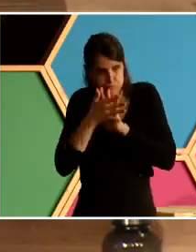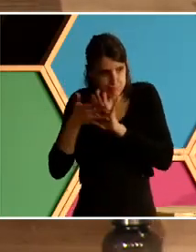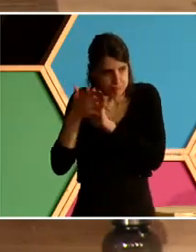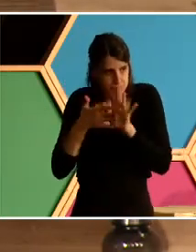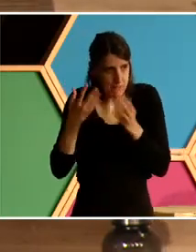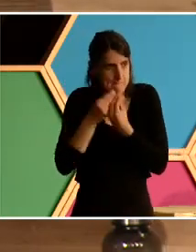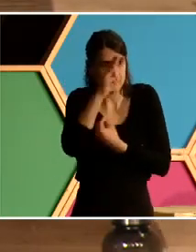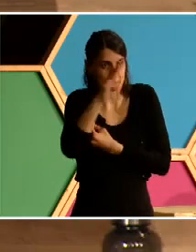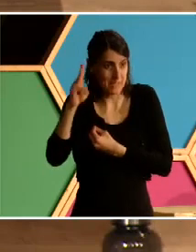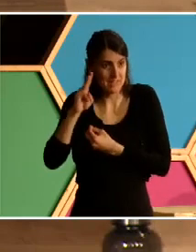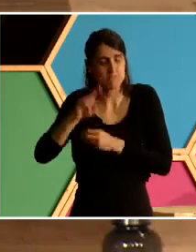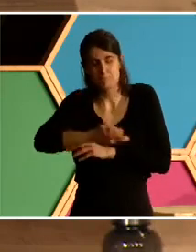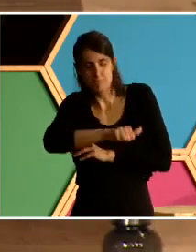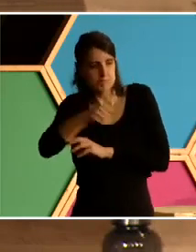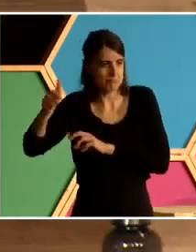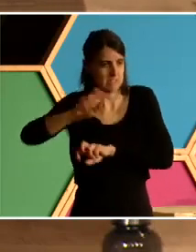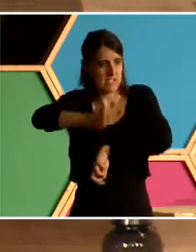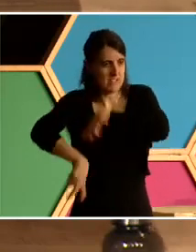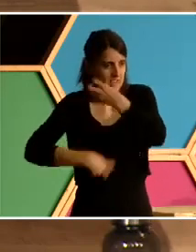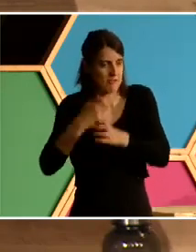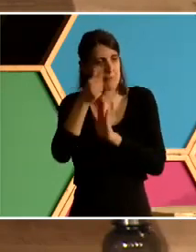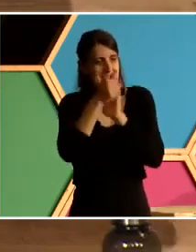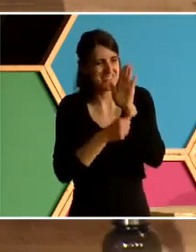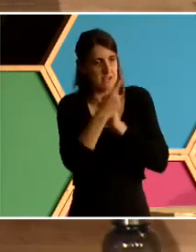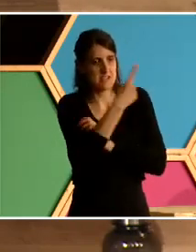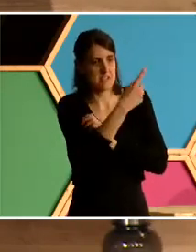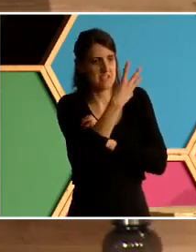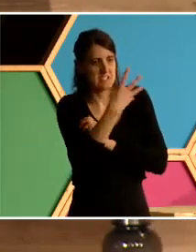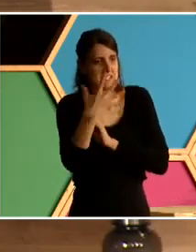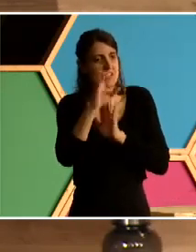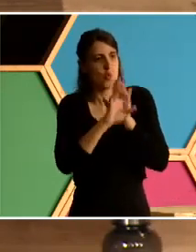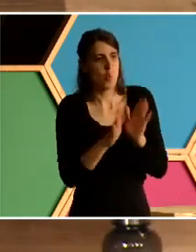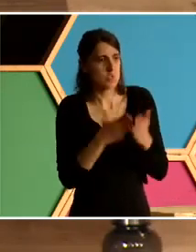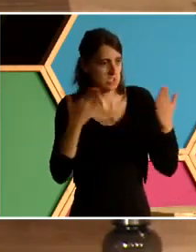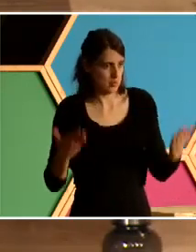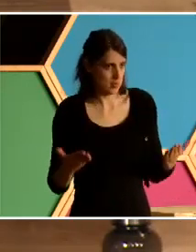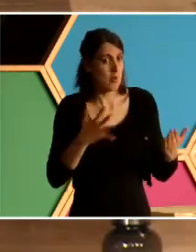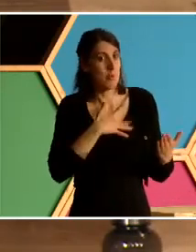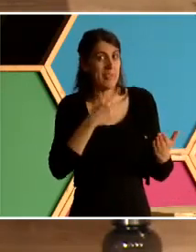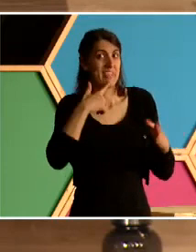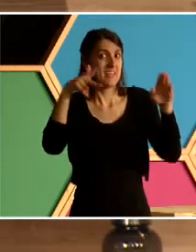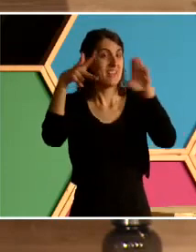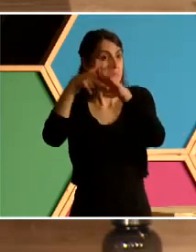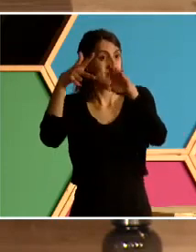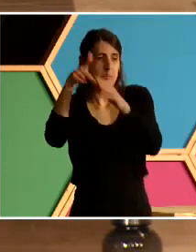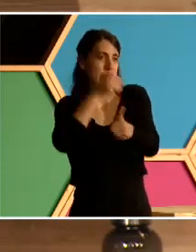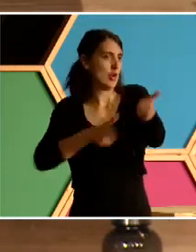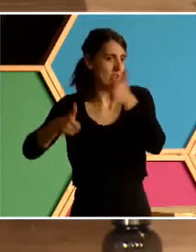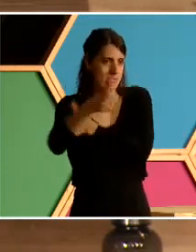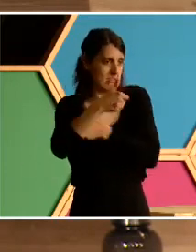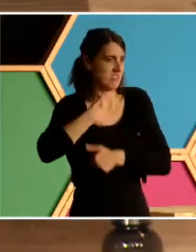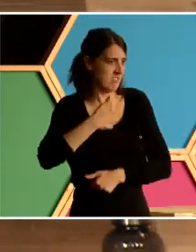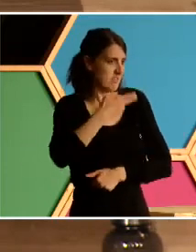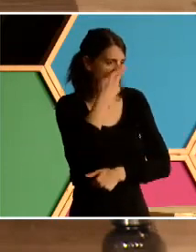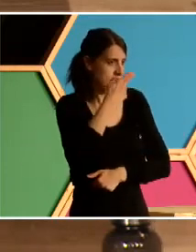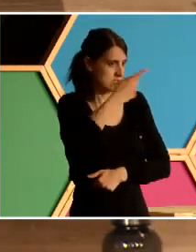Popular aprovant una reforma de l'article 135 de la Constitució que sotmetia els nostres drets als interessos bancaris. I és allò que se'n va